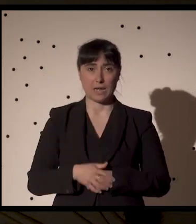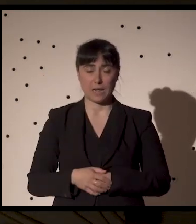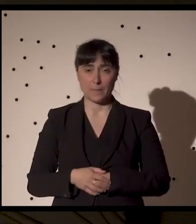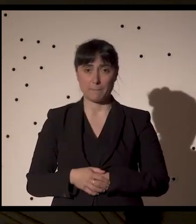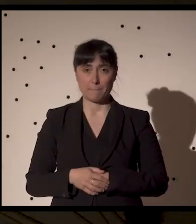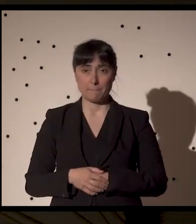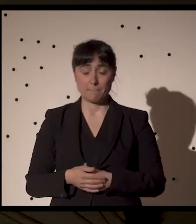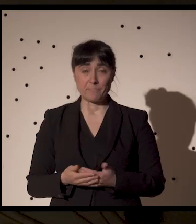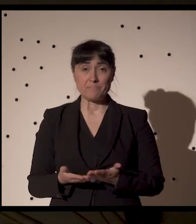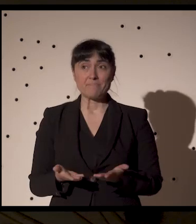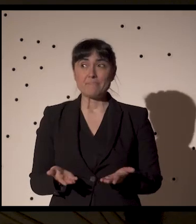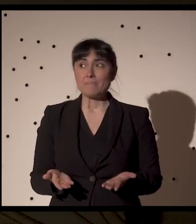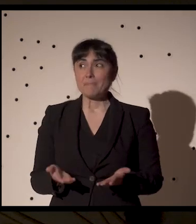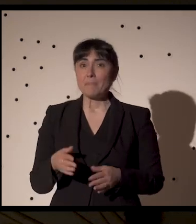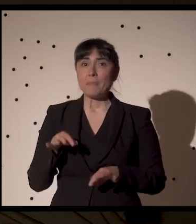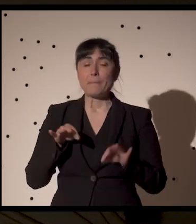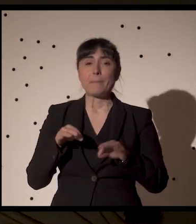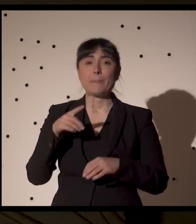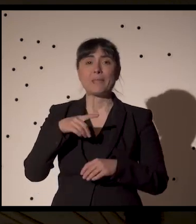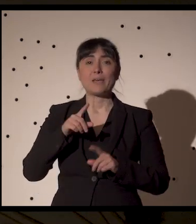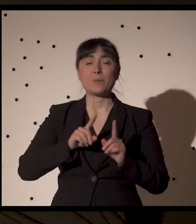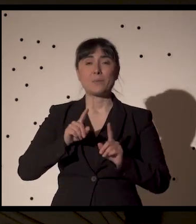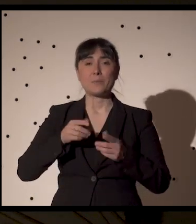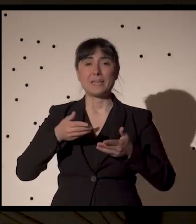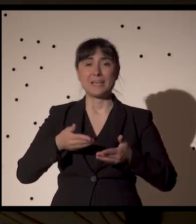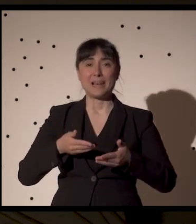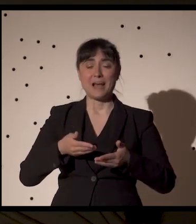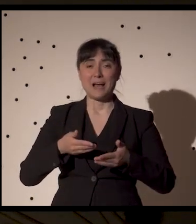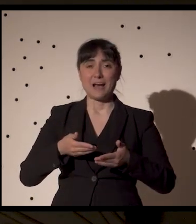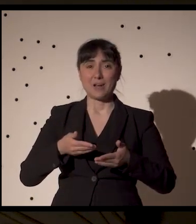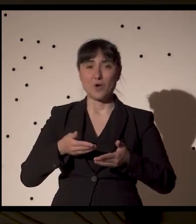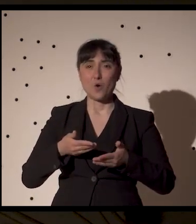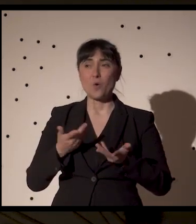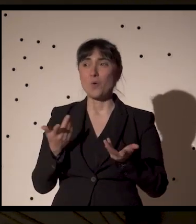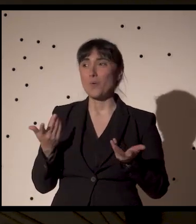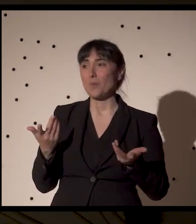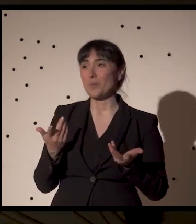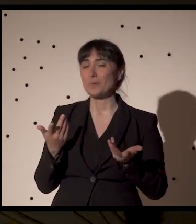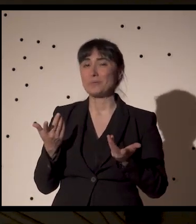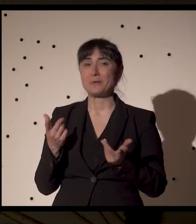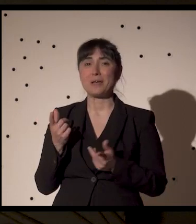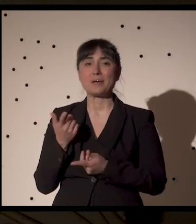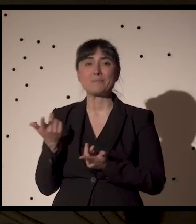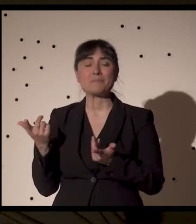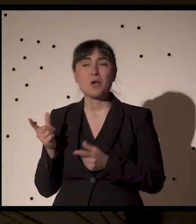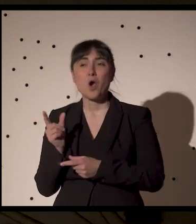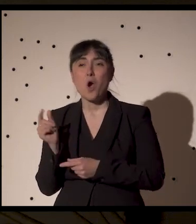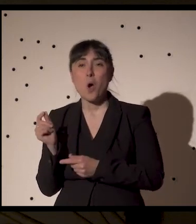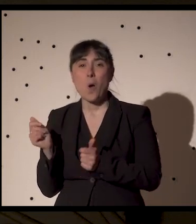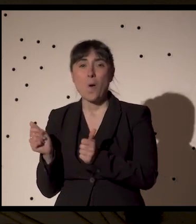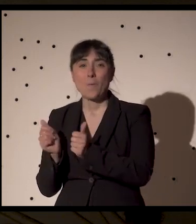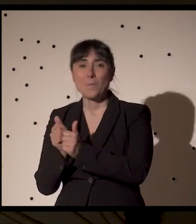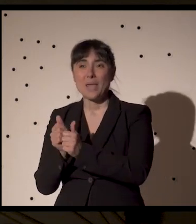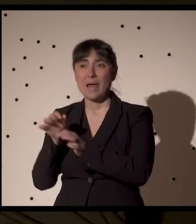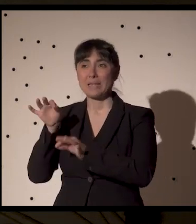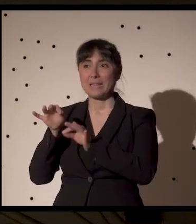di Milano di uno del coppie più interessanti della nuova scena